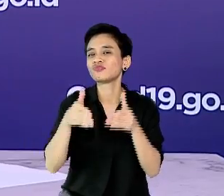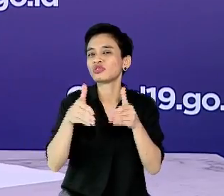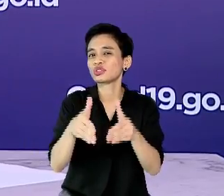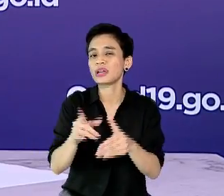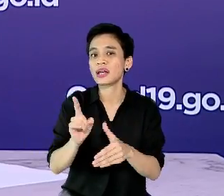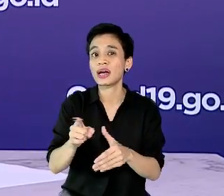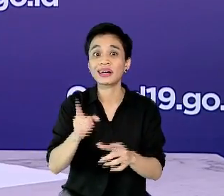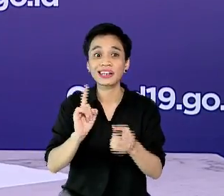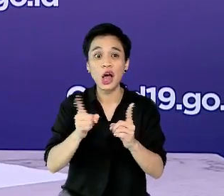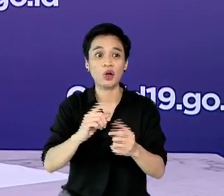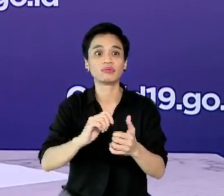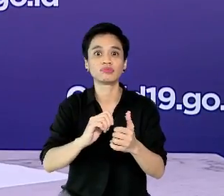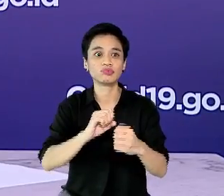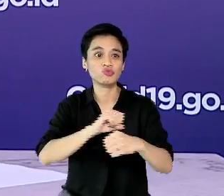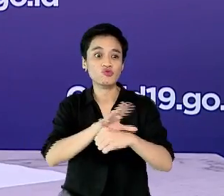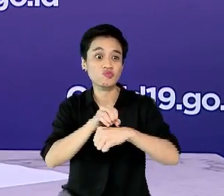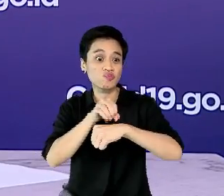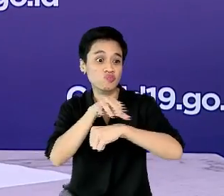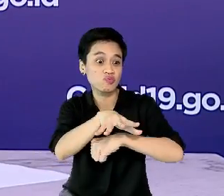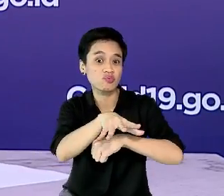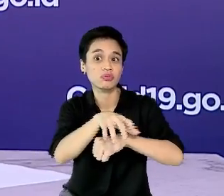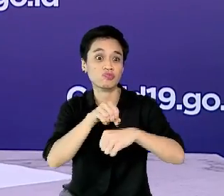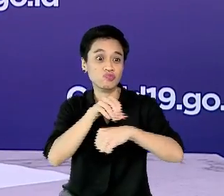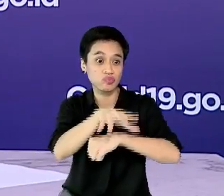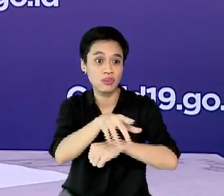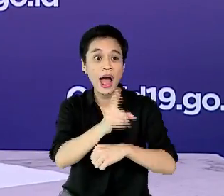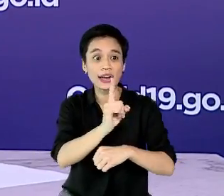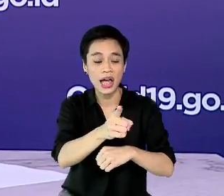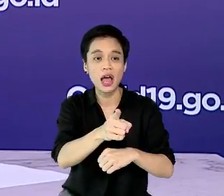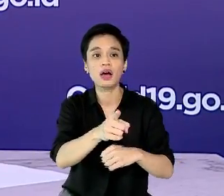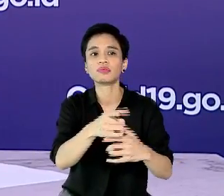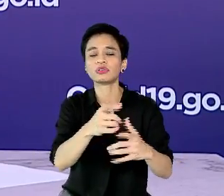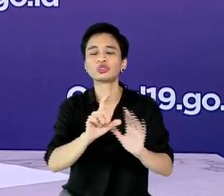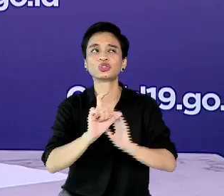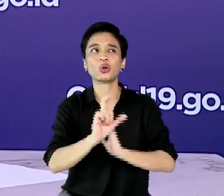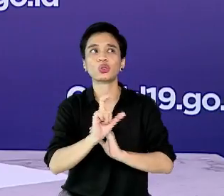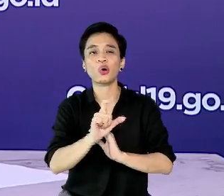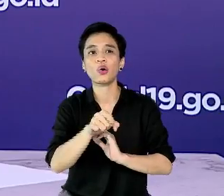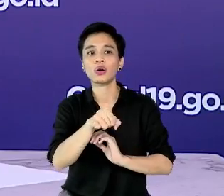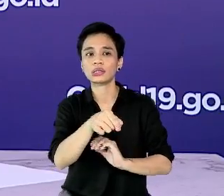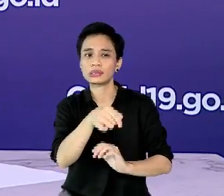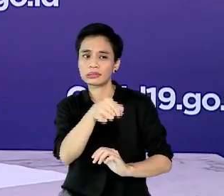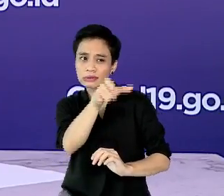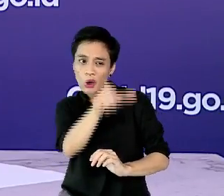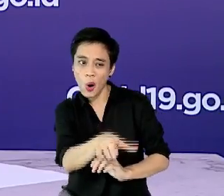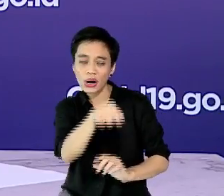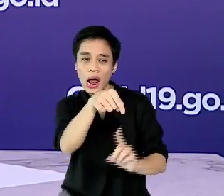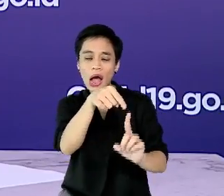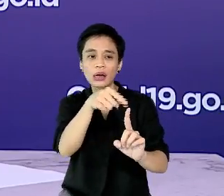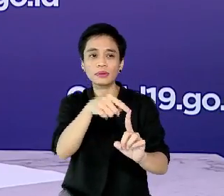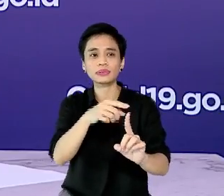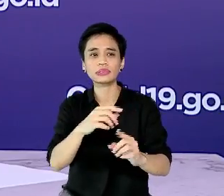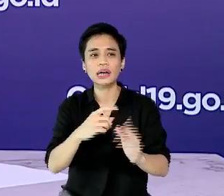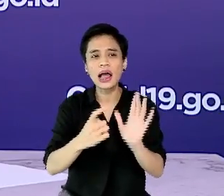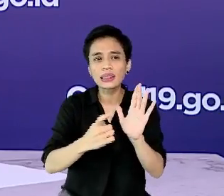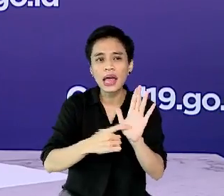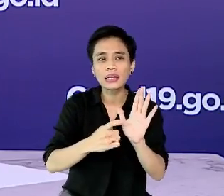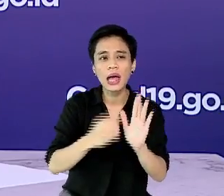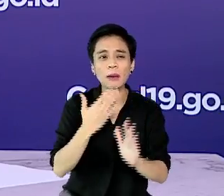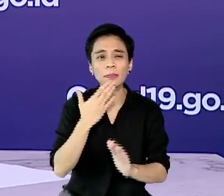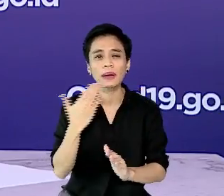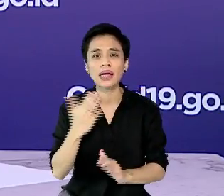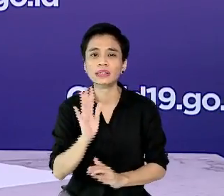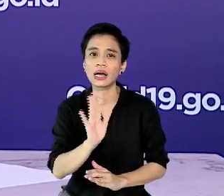semua kasus positif layak untuk dilacak genomiknya. Misalnya kasus dengan gejala yang tidak biasanya maupun